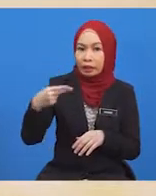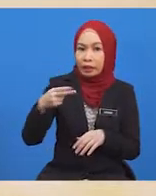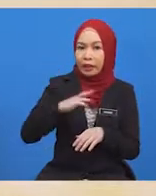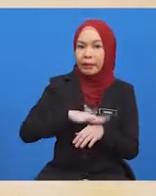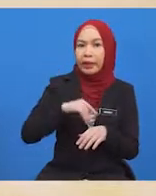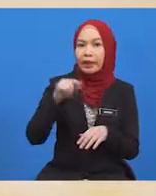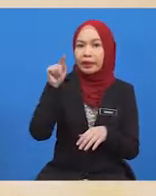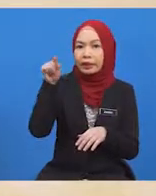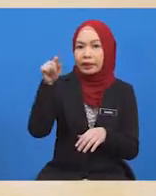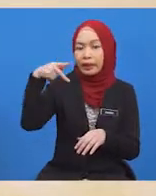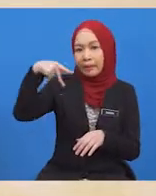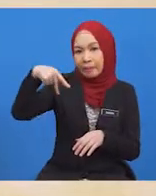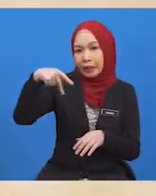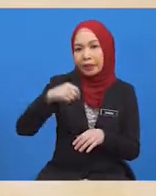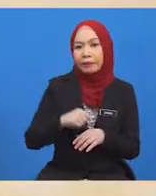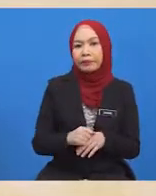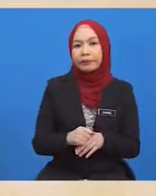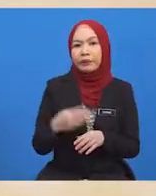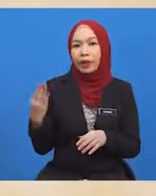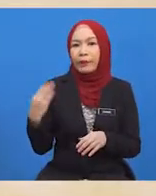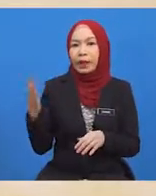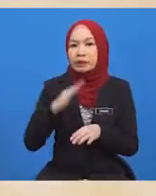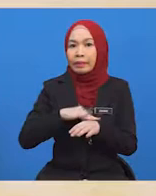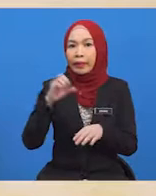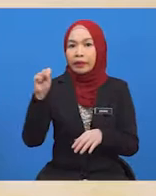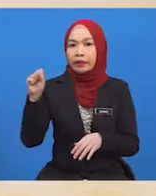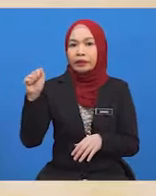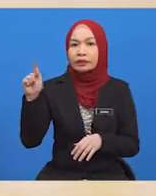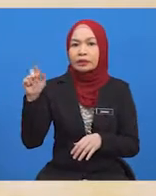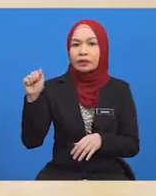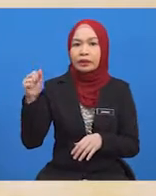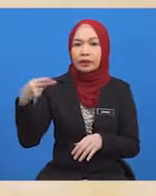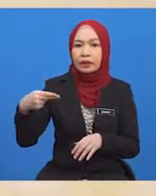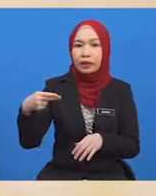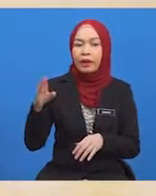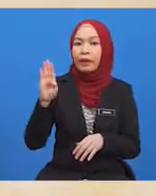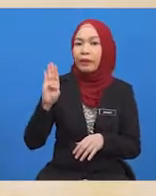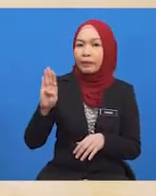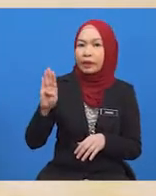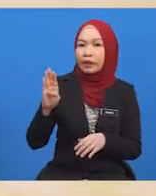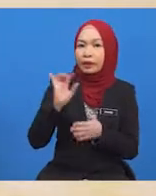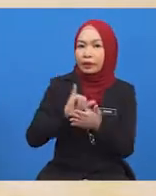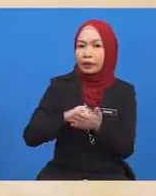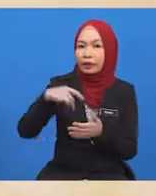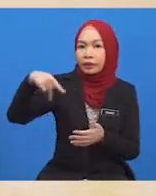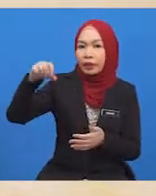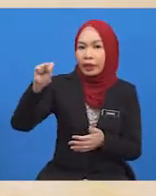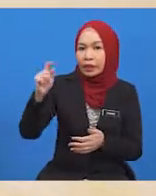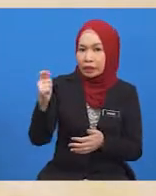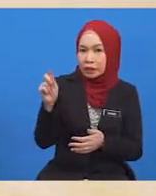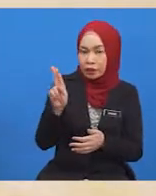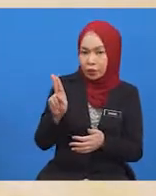Mari kita kenal pasti pula nomor kepada satah B, iaitu PSTU.